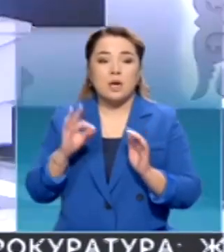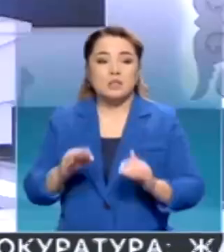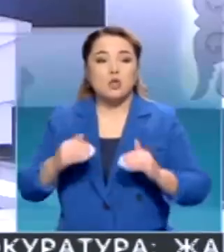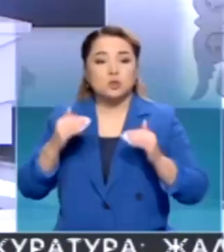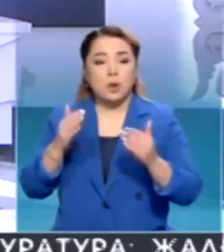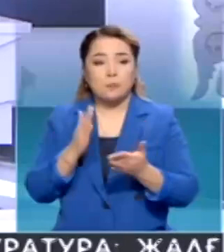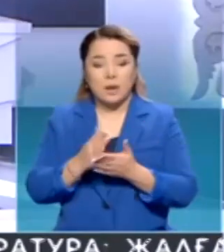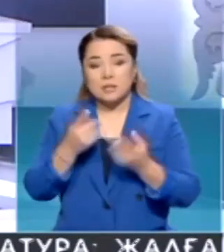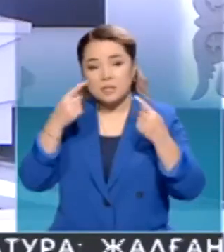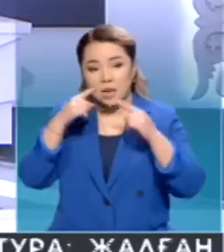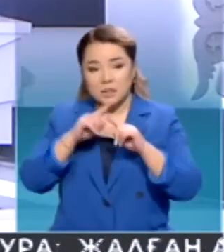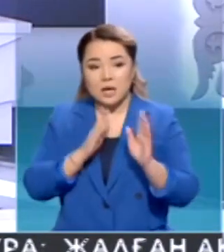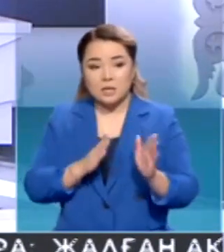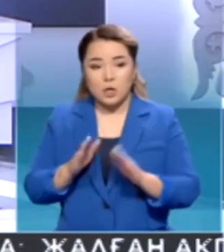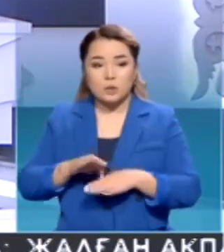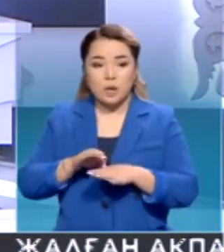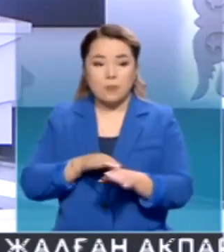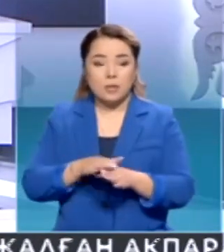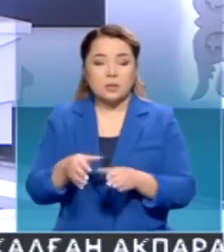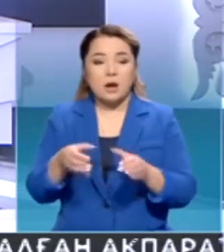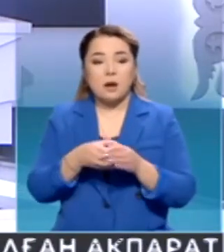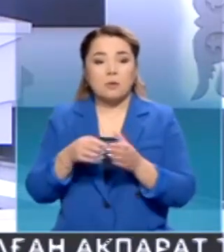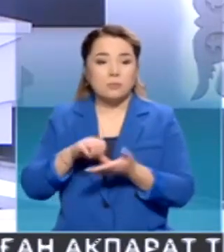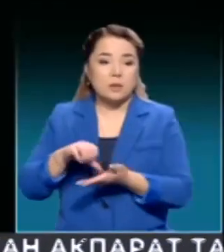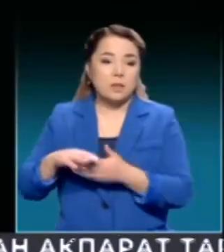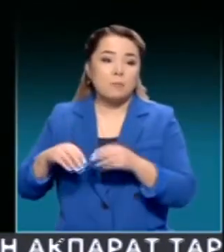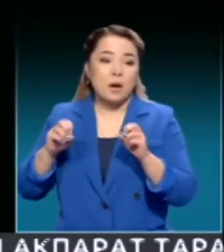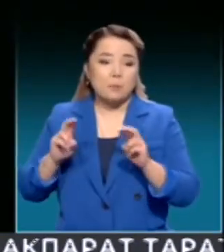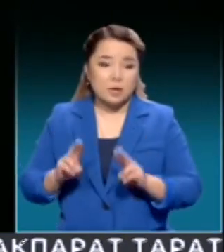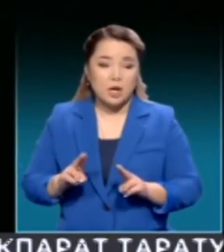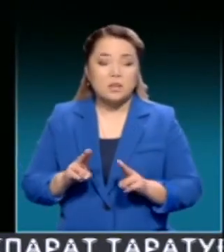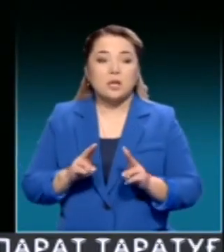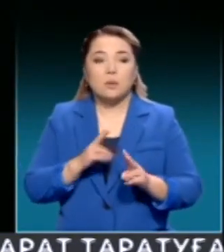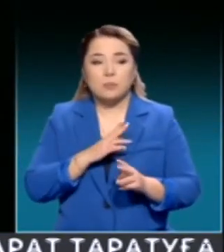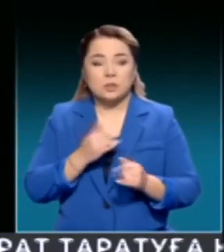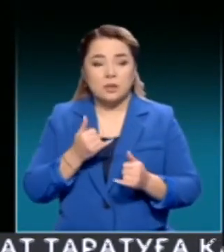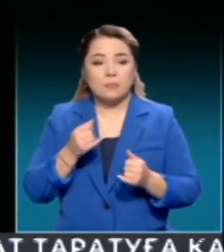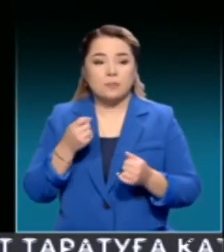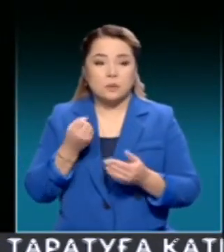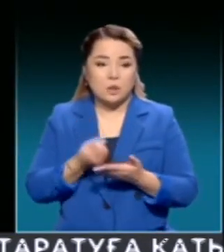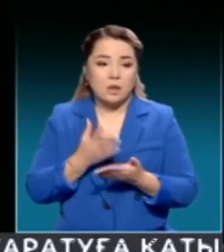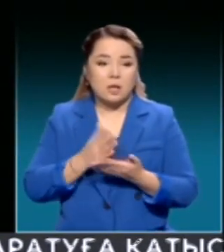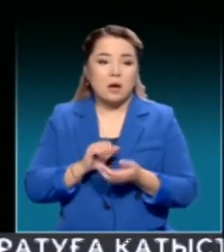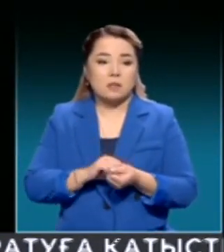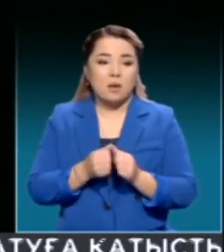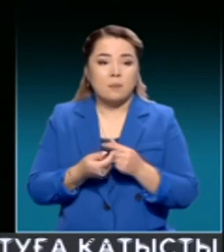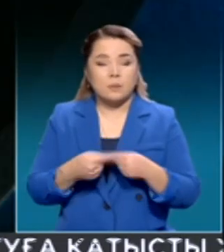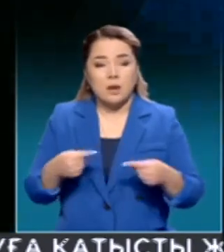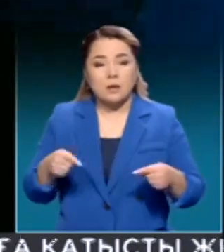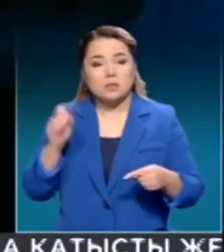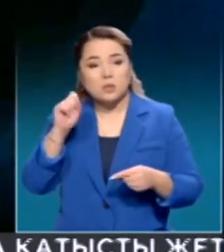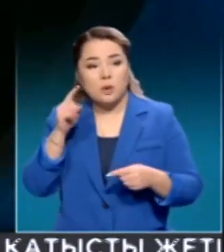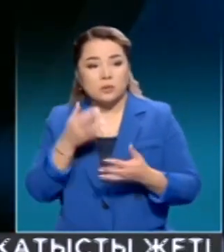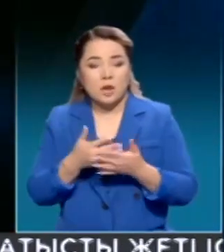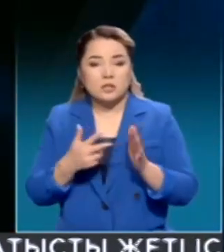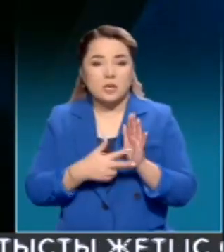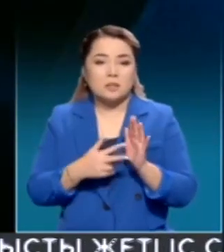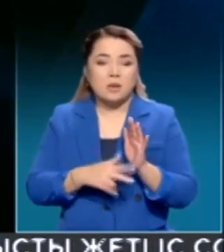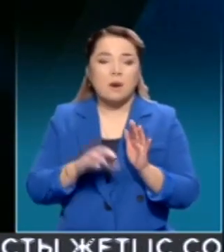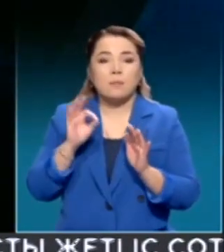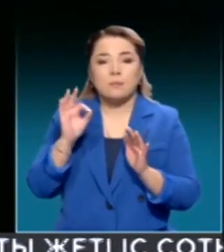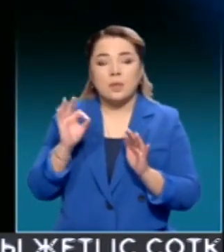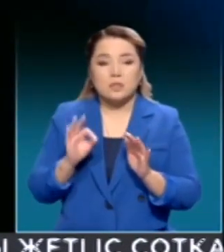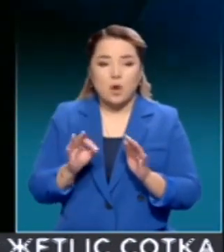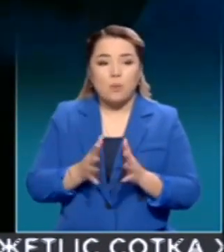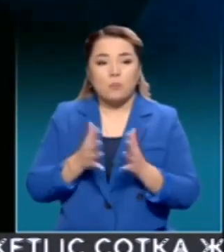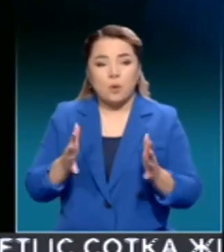жоғары. Техникалық реттеу және метрология комитетінің мамандары зергерлік бұйым сатушылардың 80% заңсыз жұмыс істеп келгенін